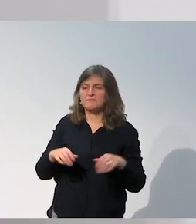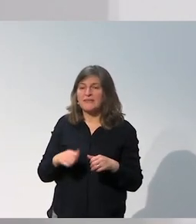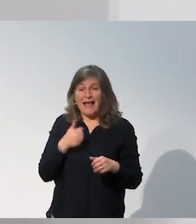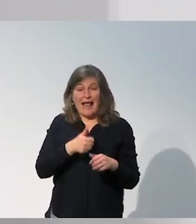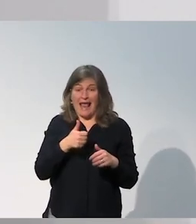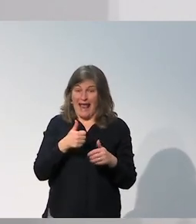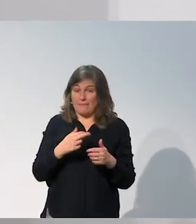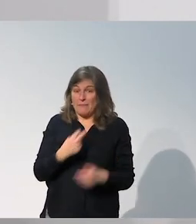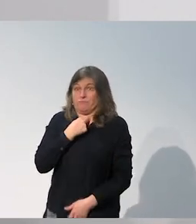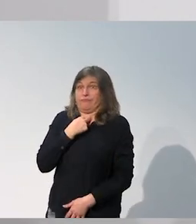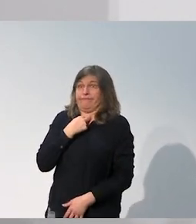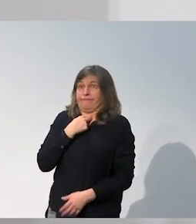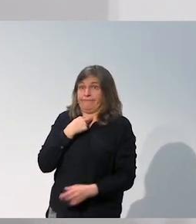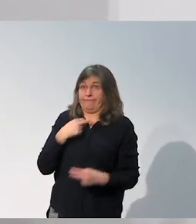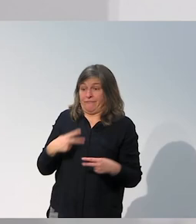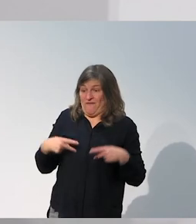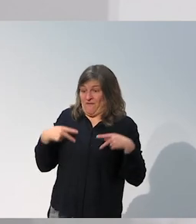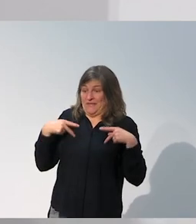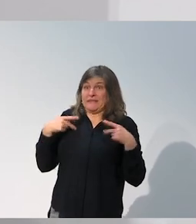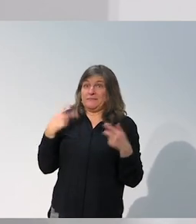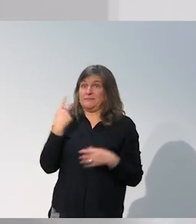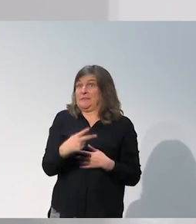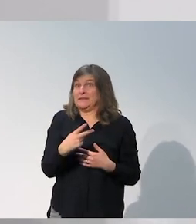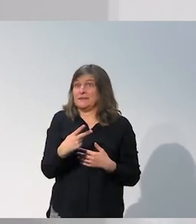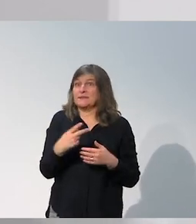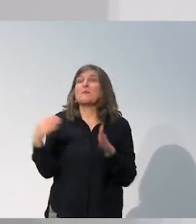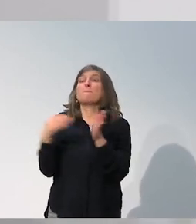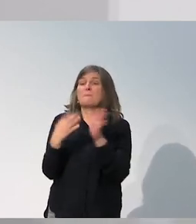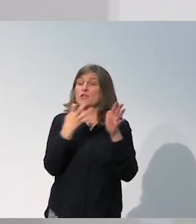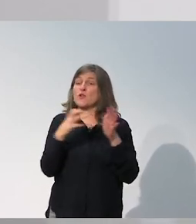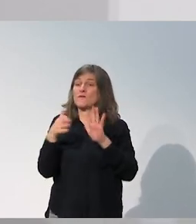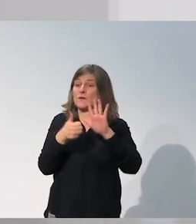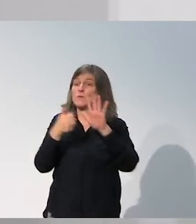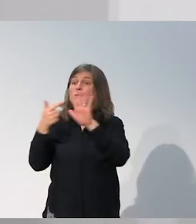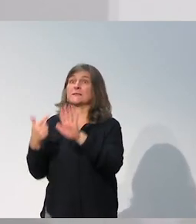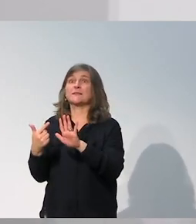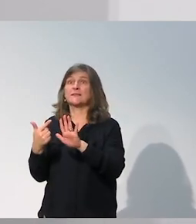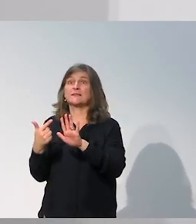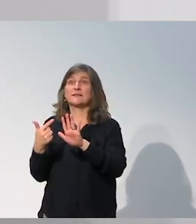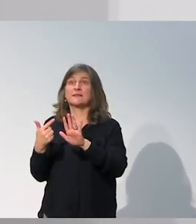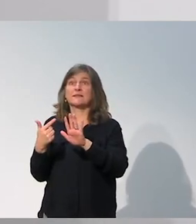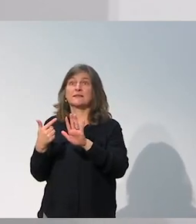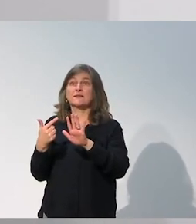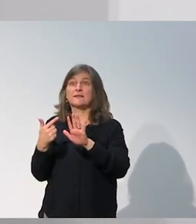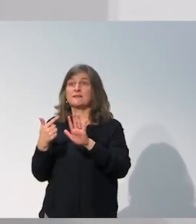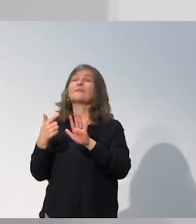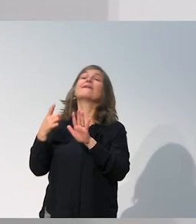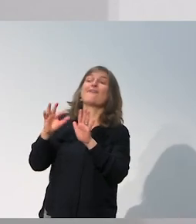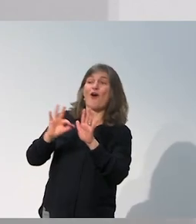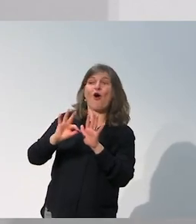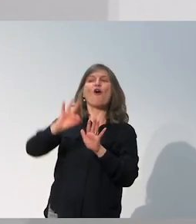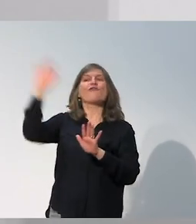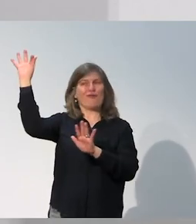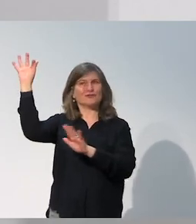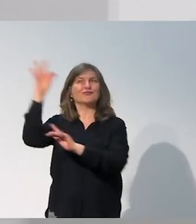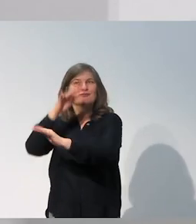enquistée donc, dans cette vie-là. On est en effet en 67, ce qui va basculer dans l'histoire de France, mais dans l'histoire des